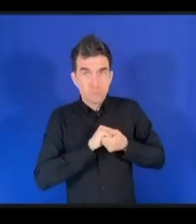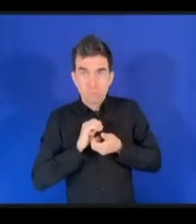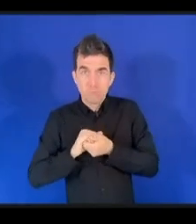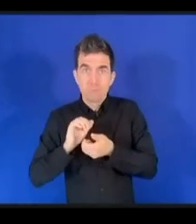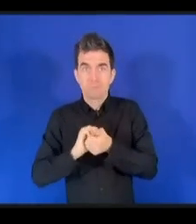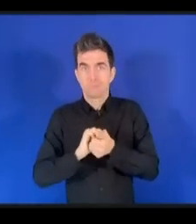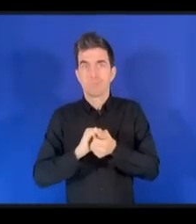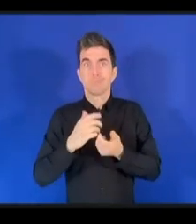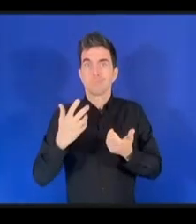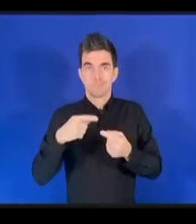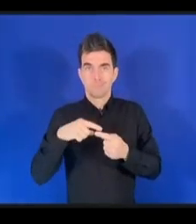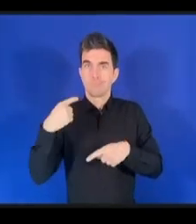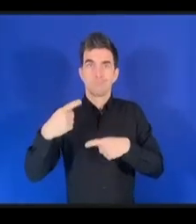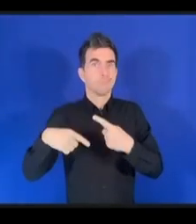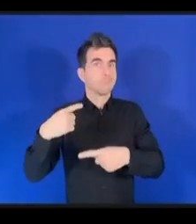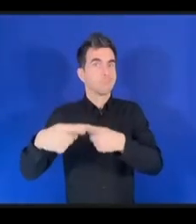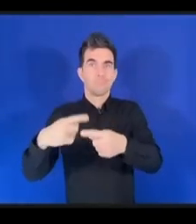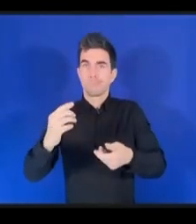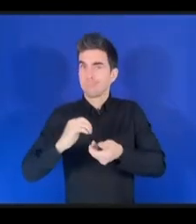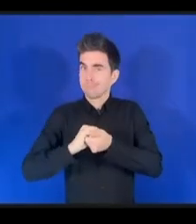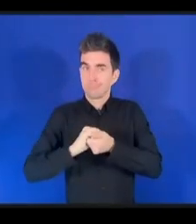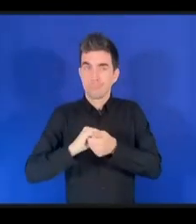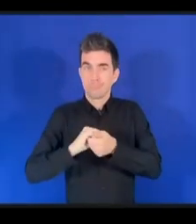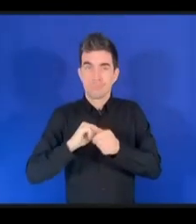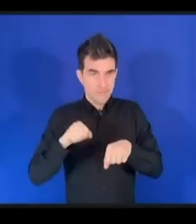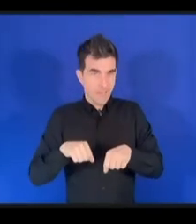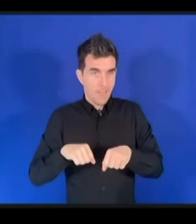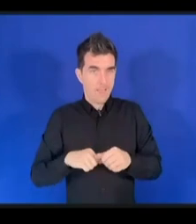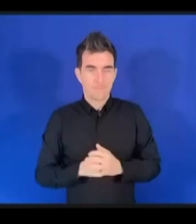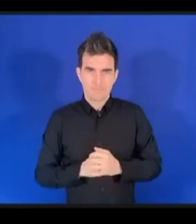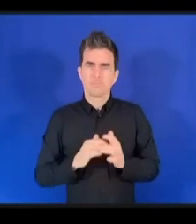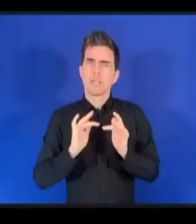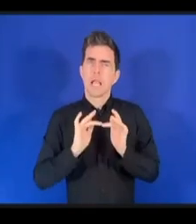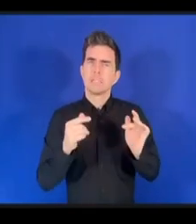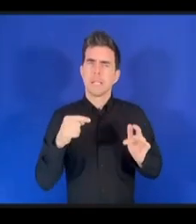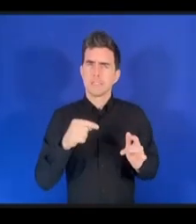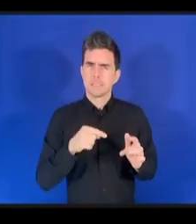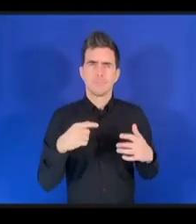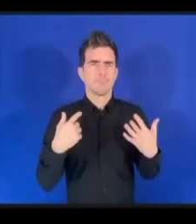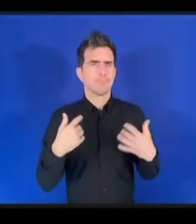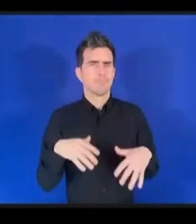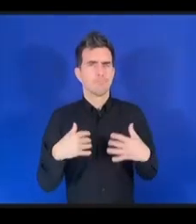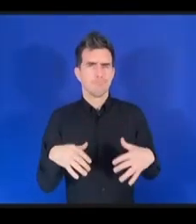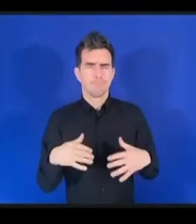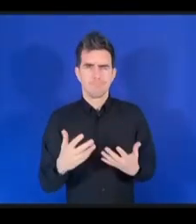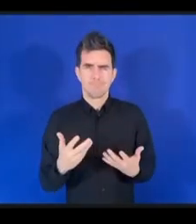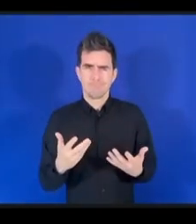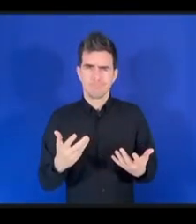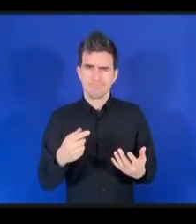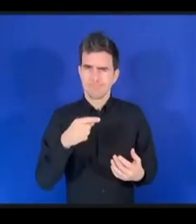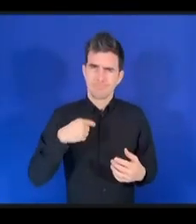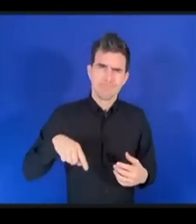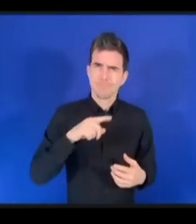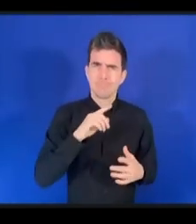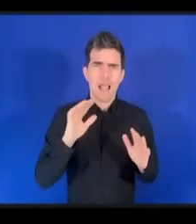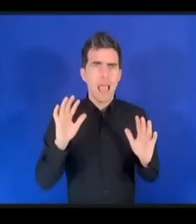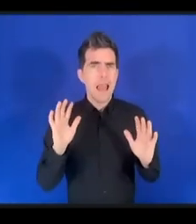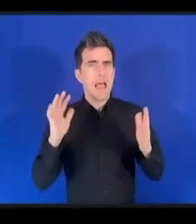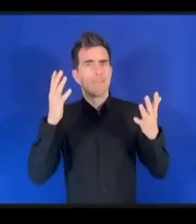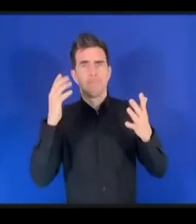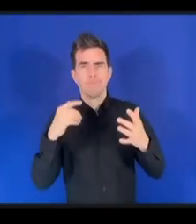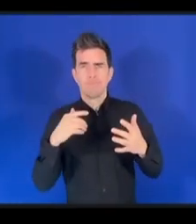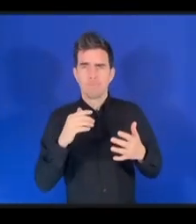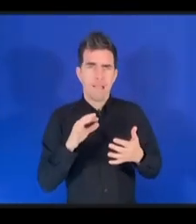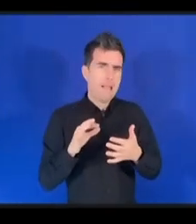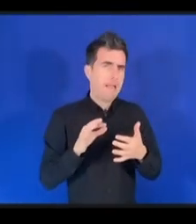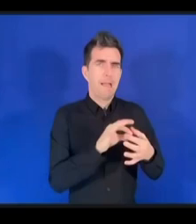です。インターネットを取り巻く環境の目まぐるしい変化に合わせて、本フォー